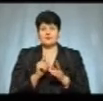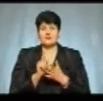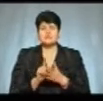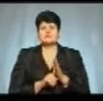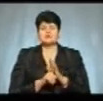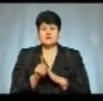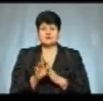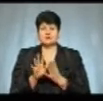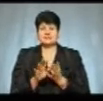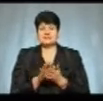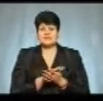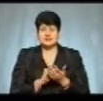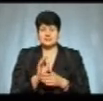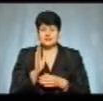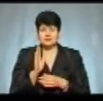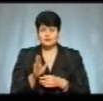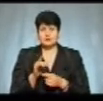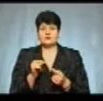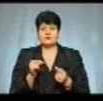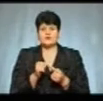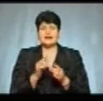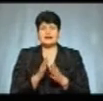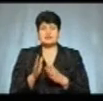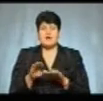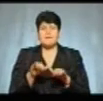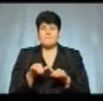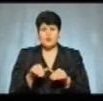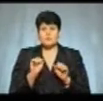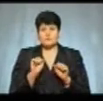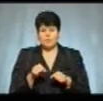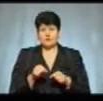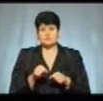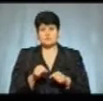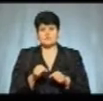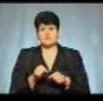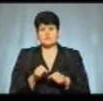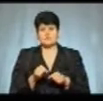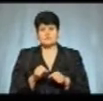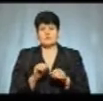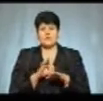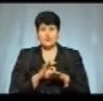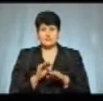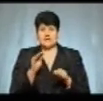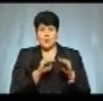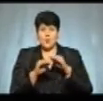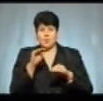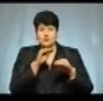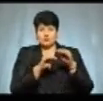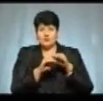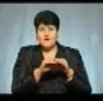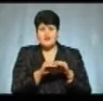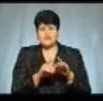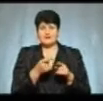спочатку знезаражені при відповідних режимах, mm-hmm. а тільки потім їх можна проводити компостування. І причим компостування